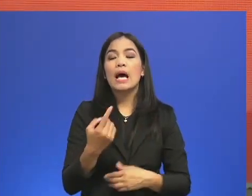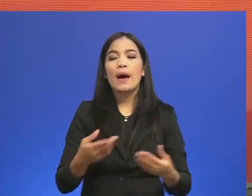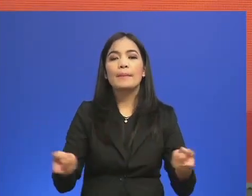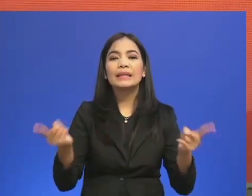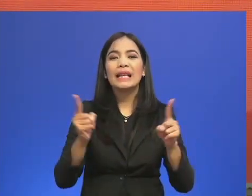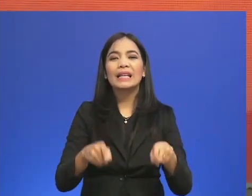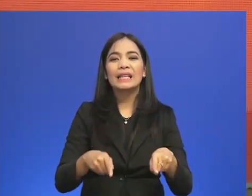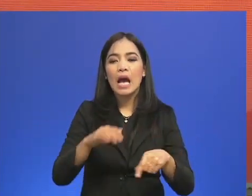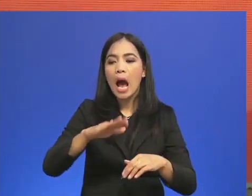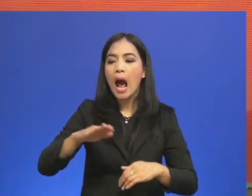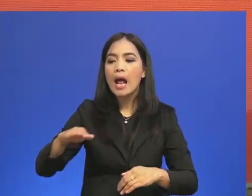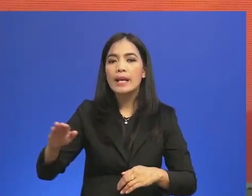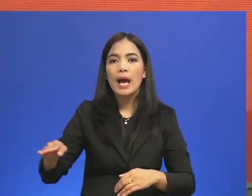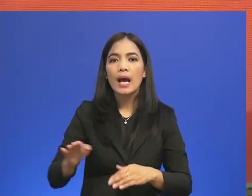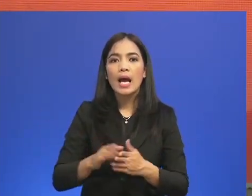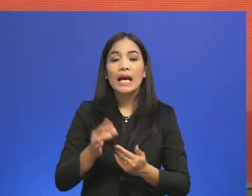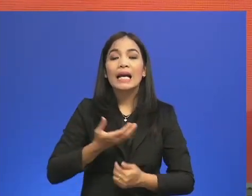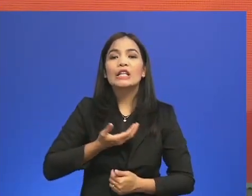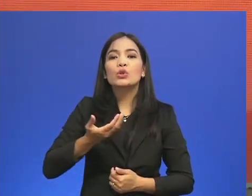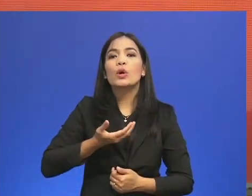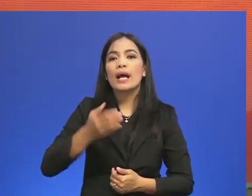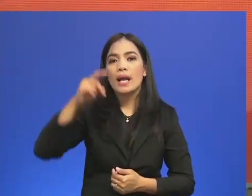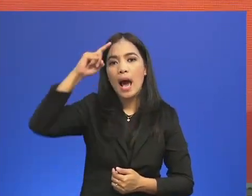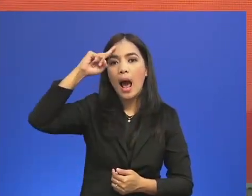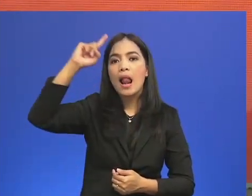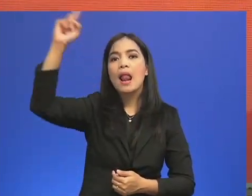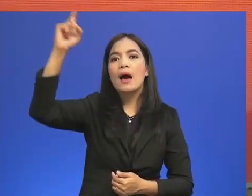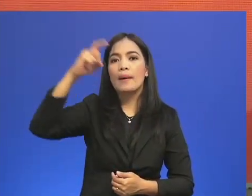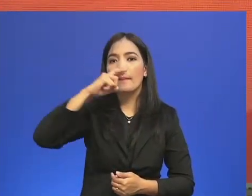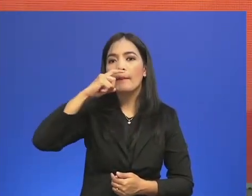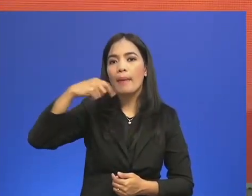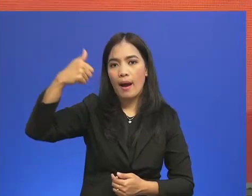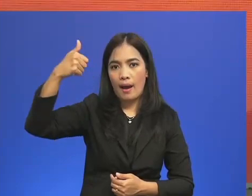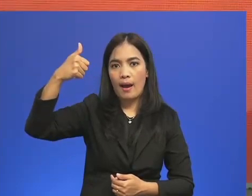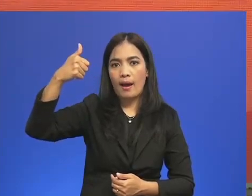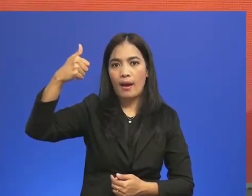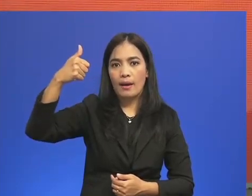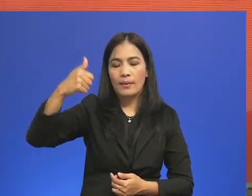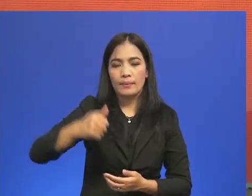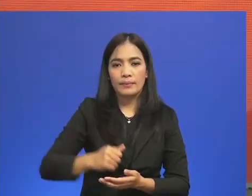anak kesukaan Allah Bapa.